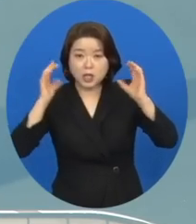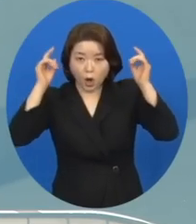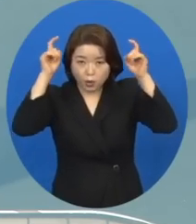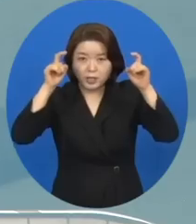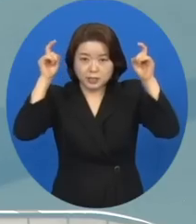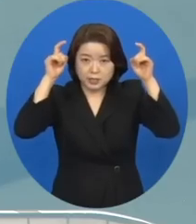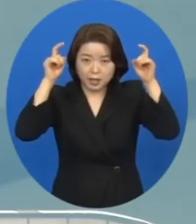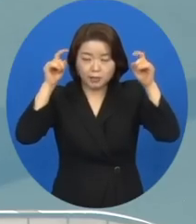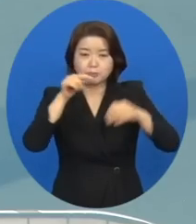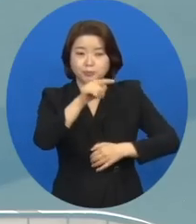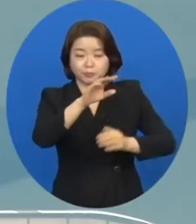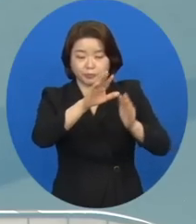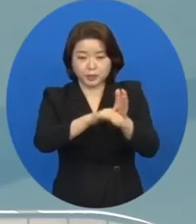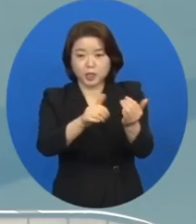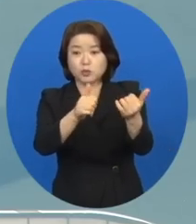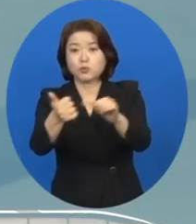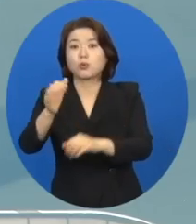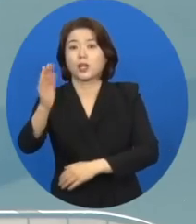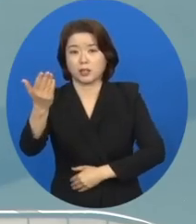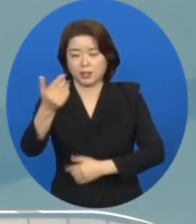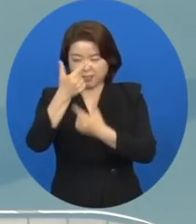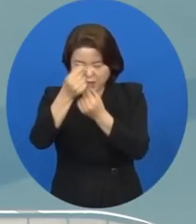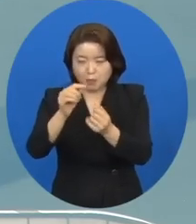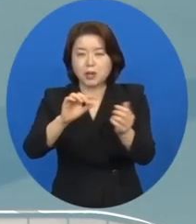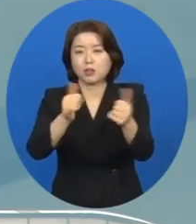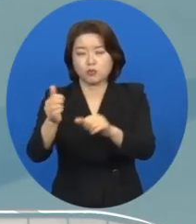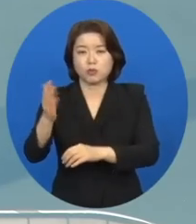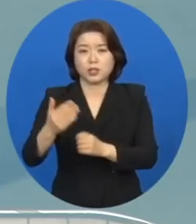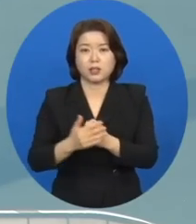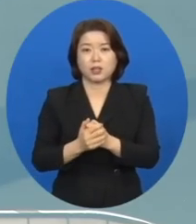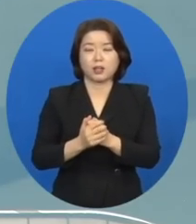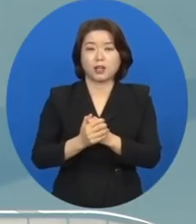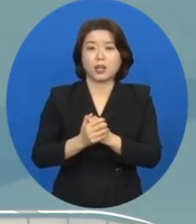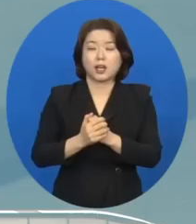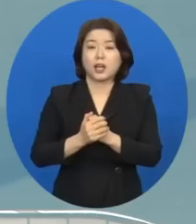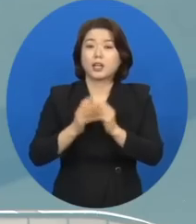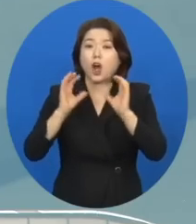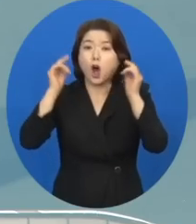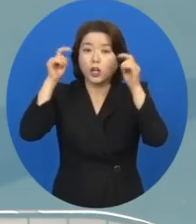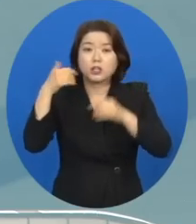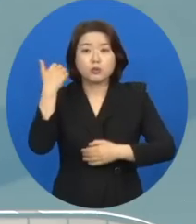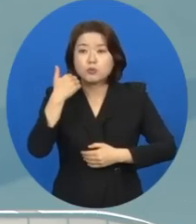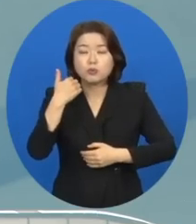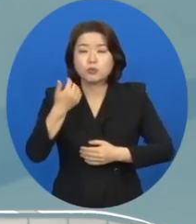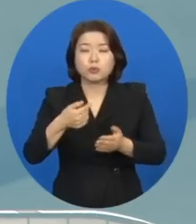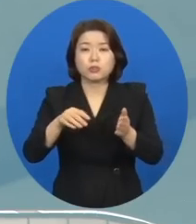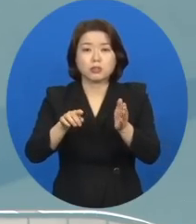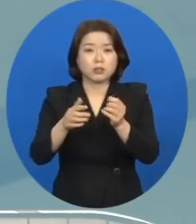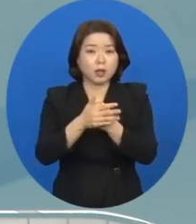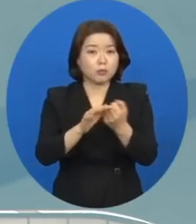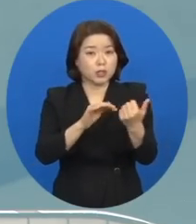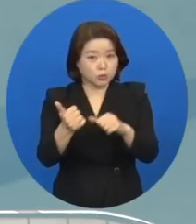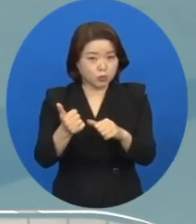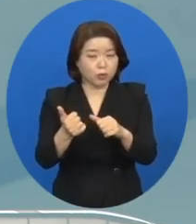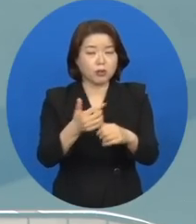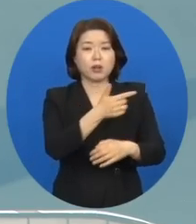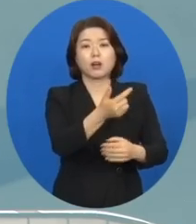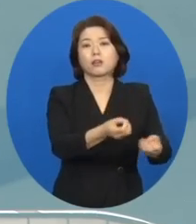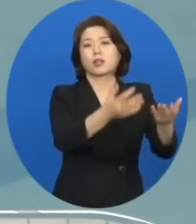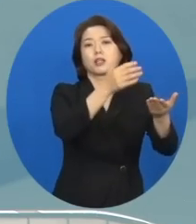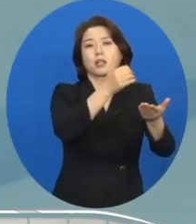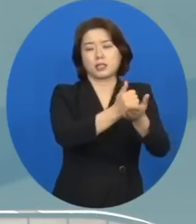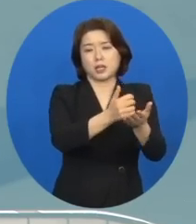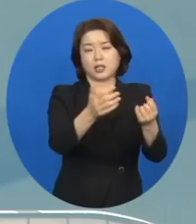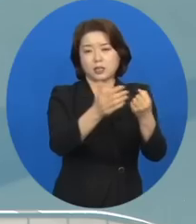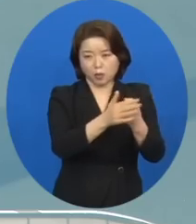유월절 그때 죽으셔야만 했고, 유월절 어린 양은 누구에 의해서 죽습니까? 대제사장인데 바로 그 대제사장